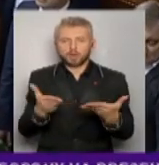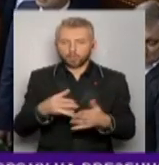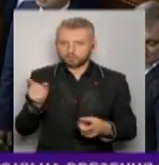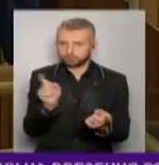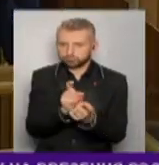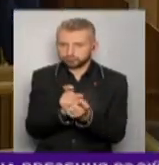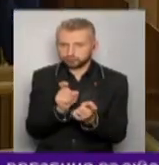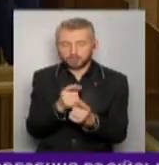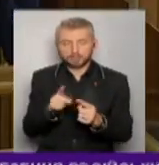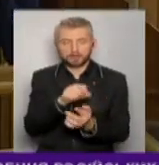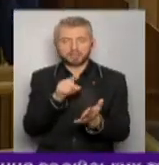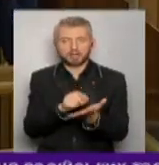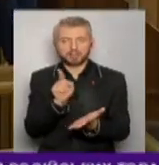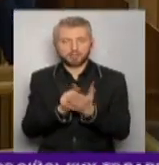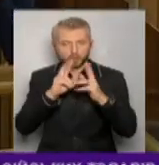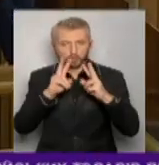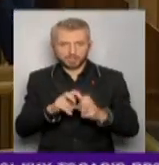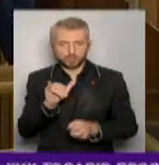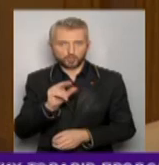Це питання мають розглядати у четвер.